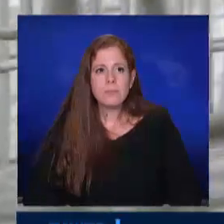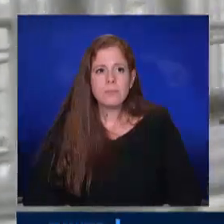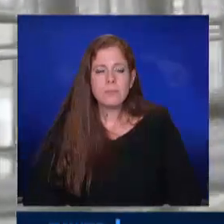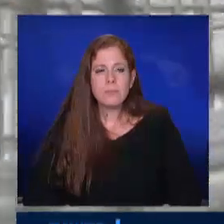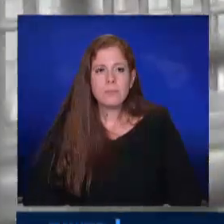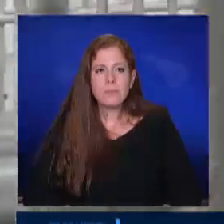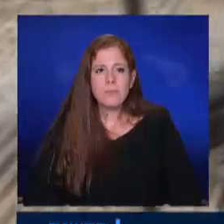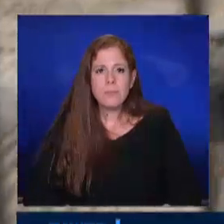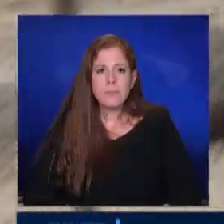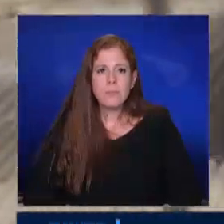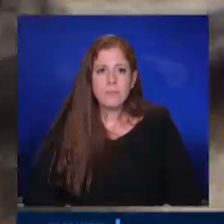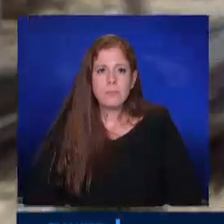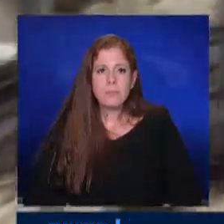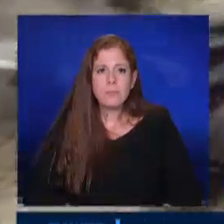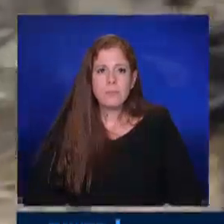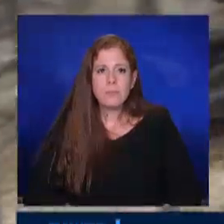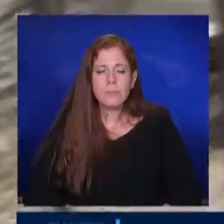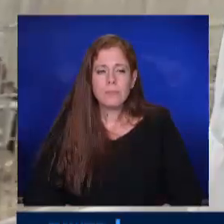לבריאות, לבריאות.